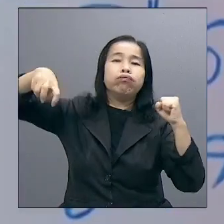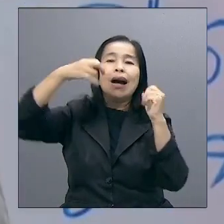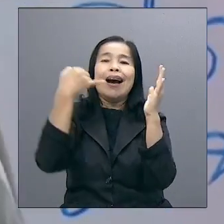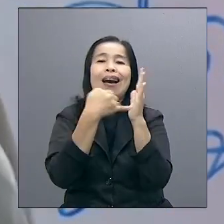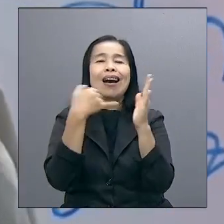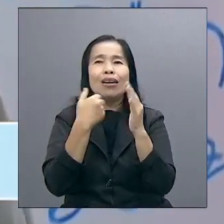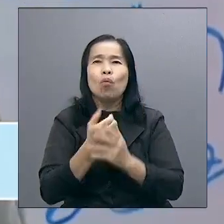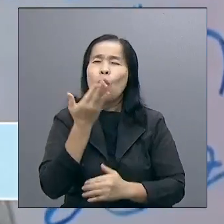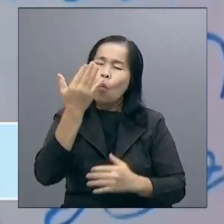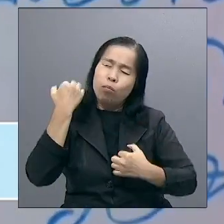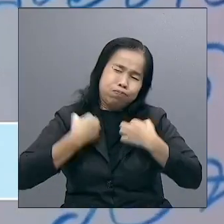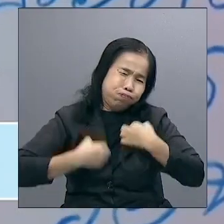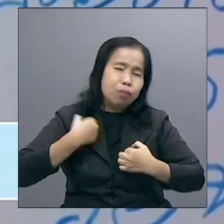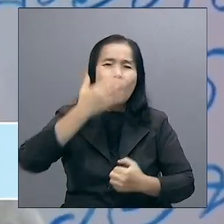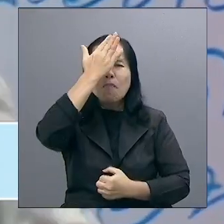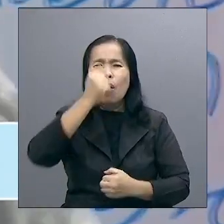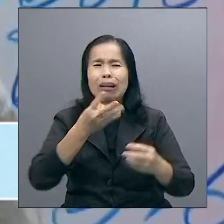ร้อนมากเลยครั